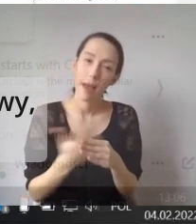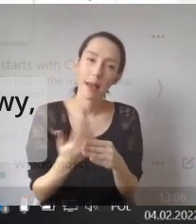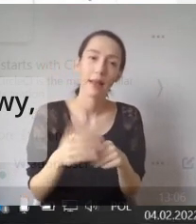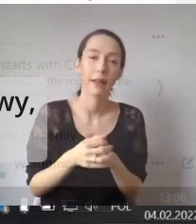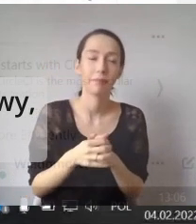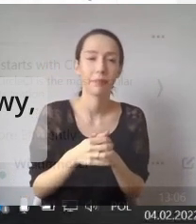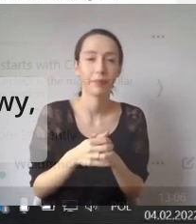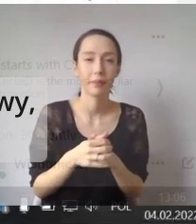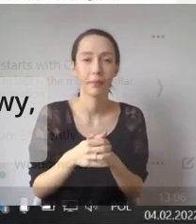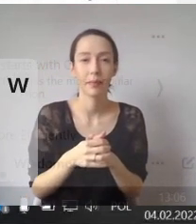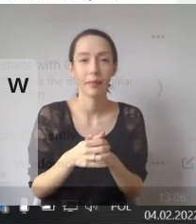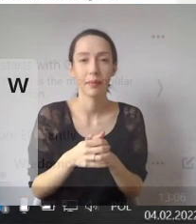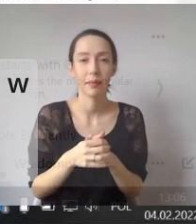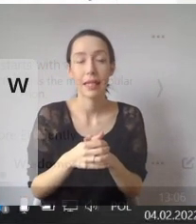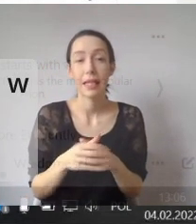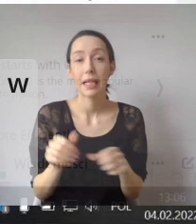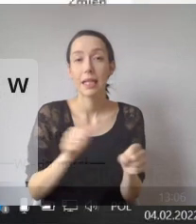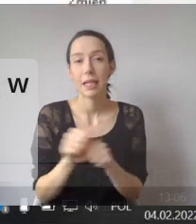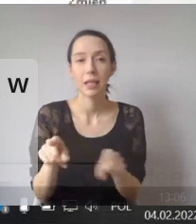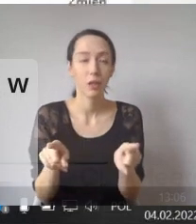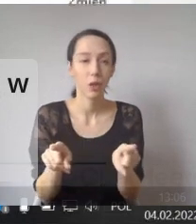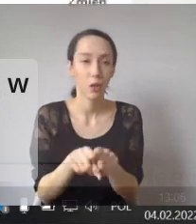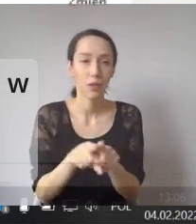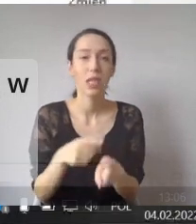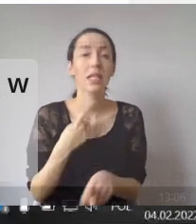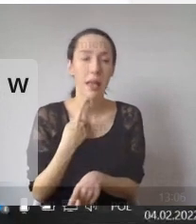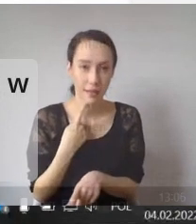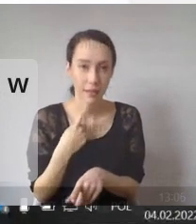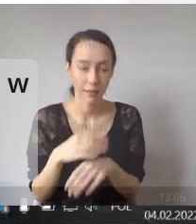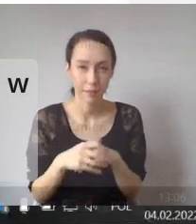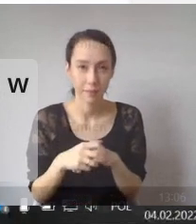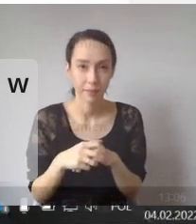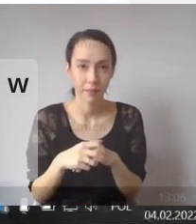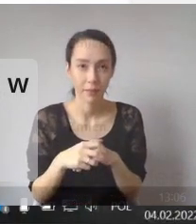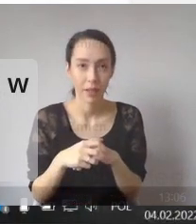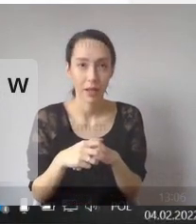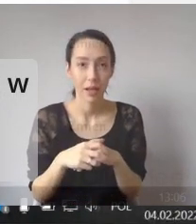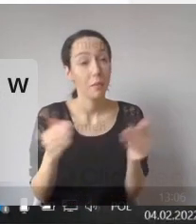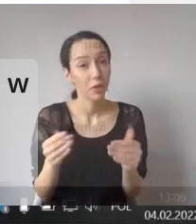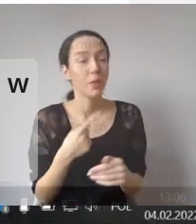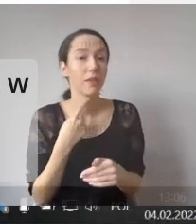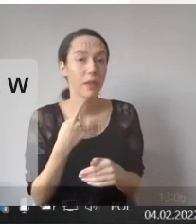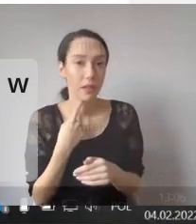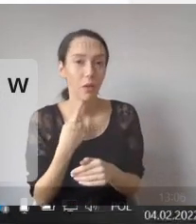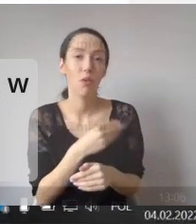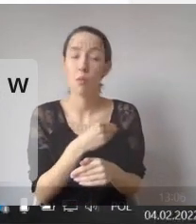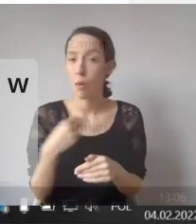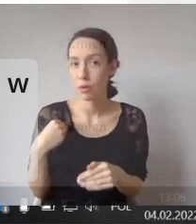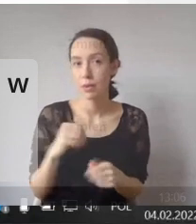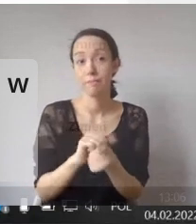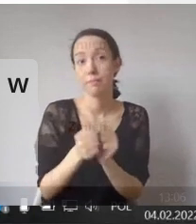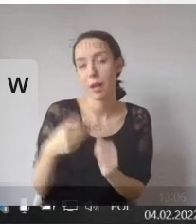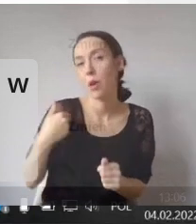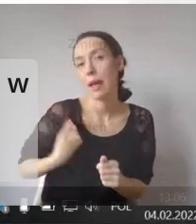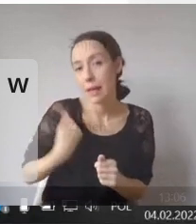też język. Ponieważ automatycznie ten LinkedIn może pojawić Wam się w języku polskim bądź